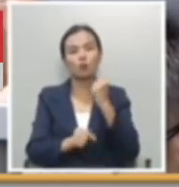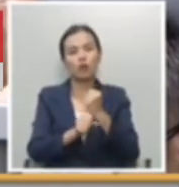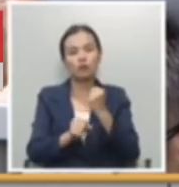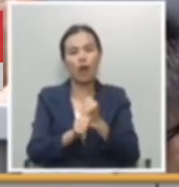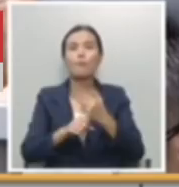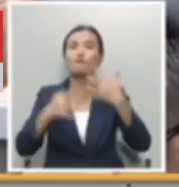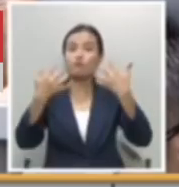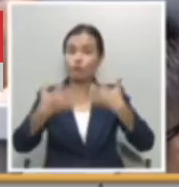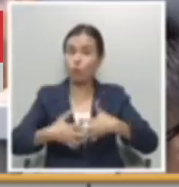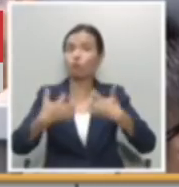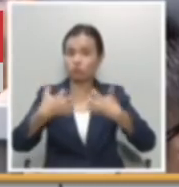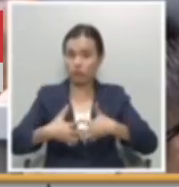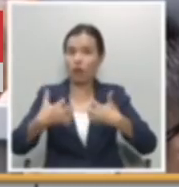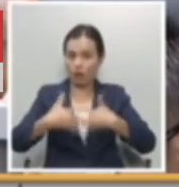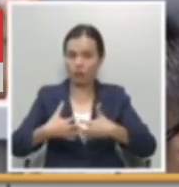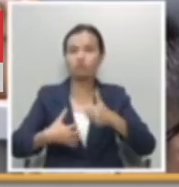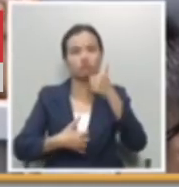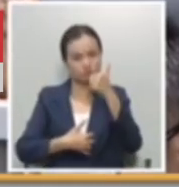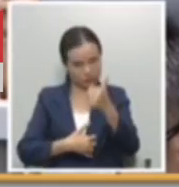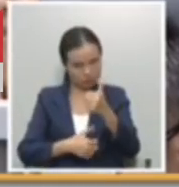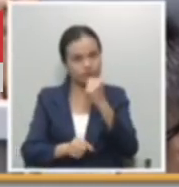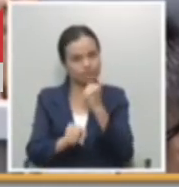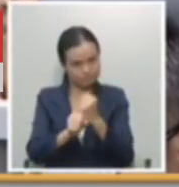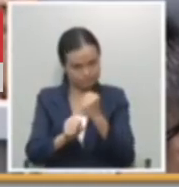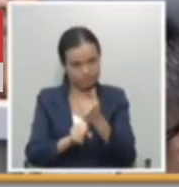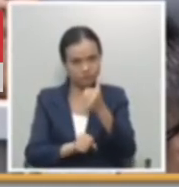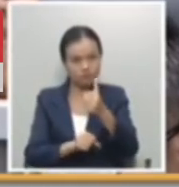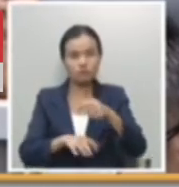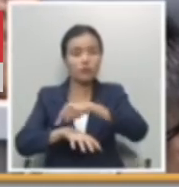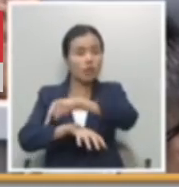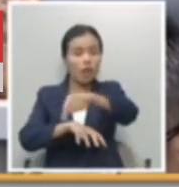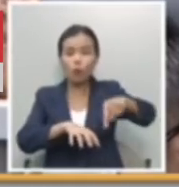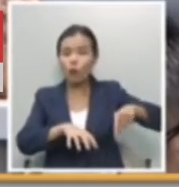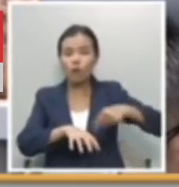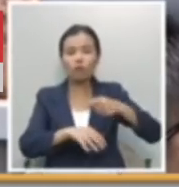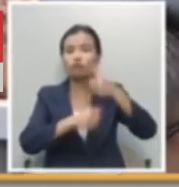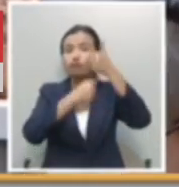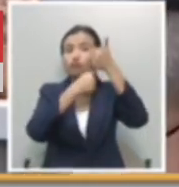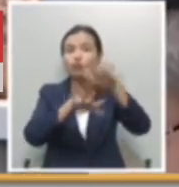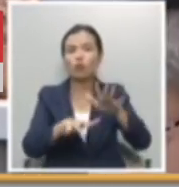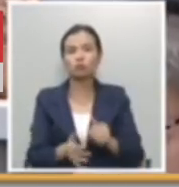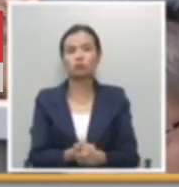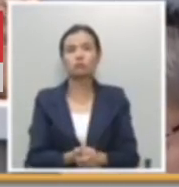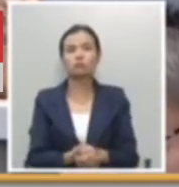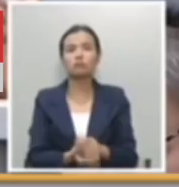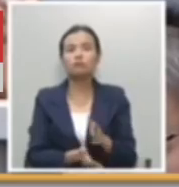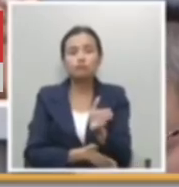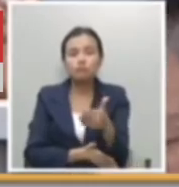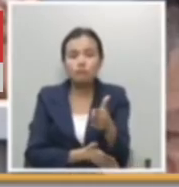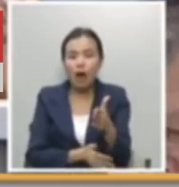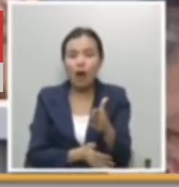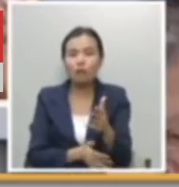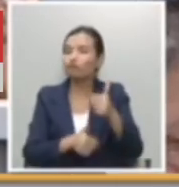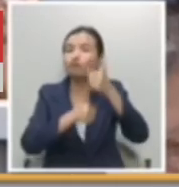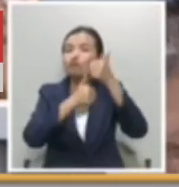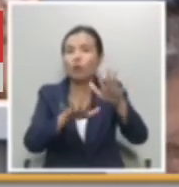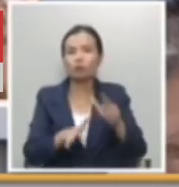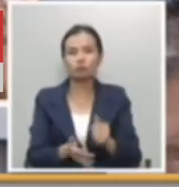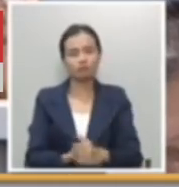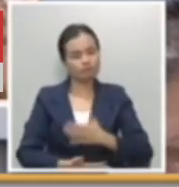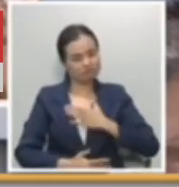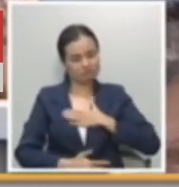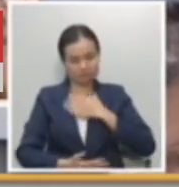คมอุตสาหกรรมได้สิ่งแวดล้อมเป็นยังไงครับไม่สนลูกสัตว์น้ำเป็นไงครับไม่สนฉันจะร